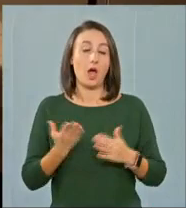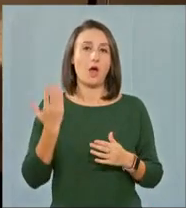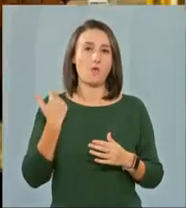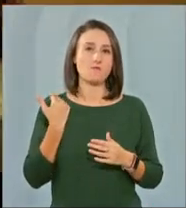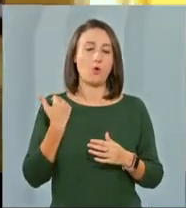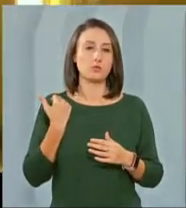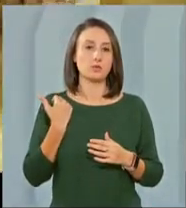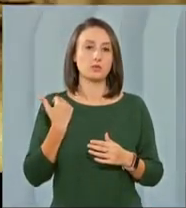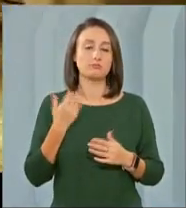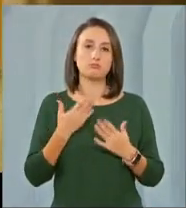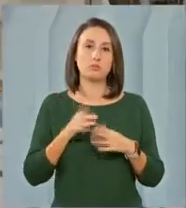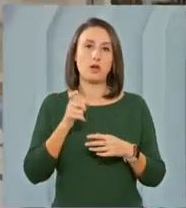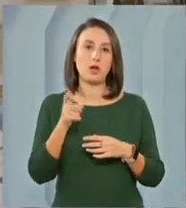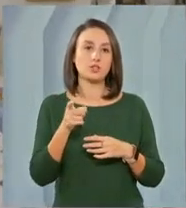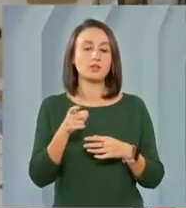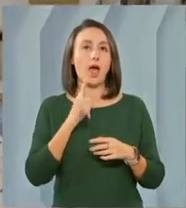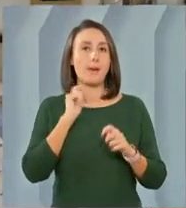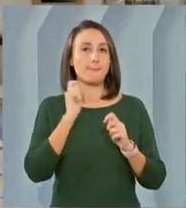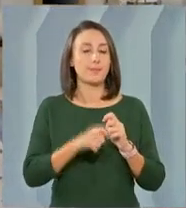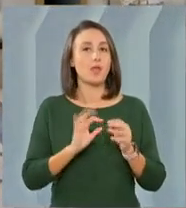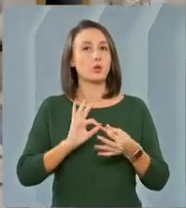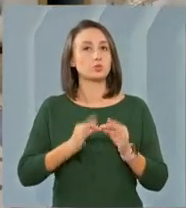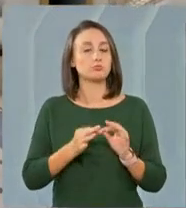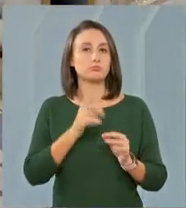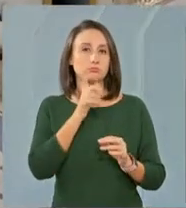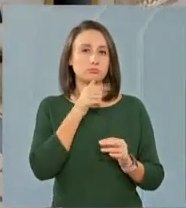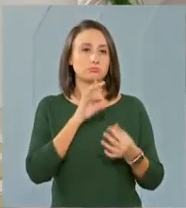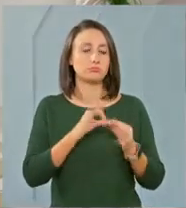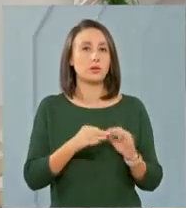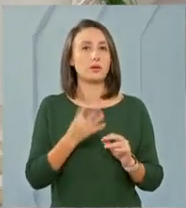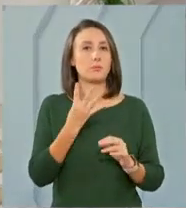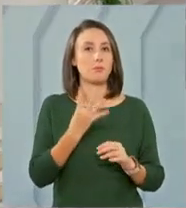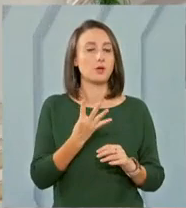fost generate de către aceste amenzi se ridică în jurul valorii de